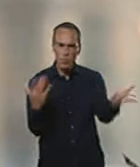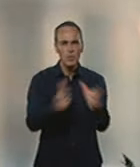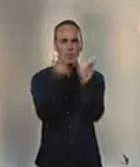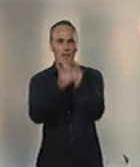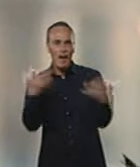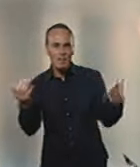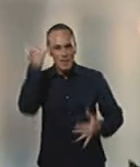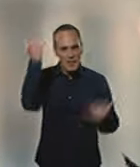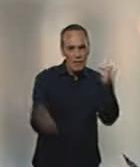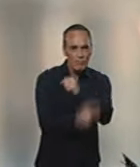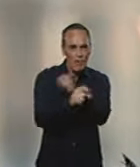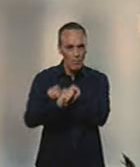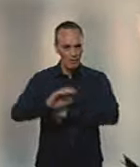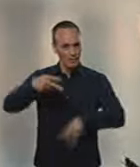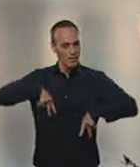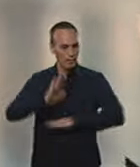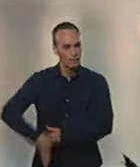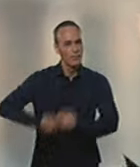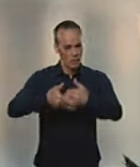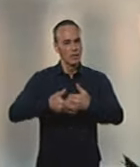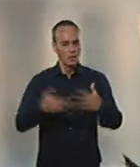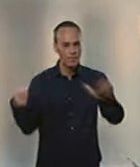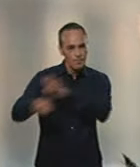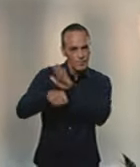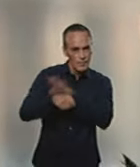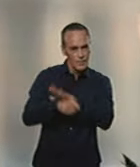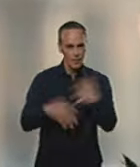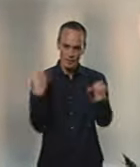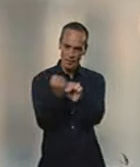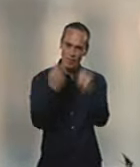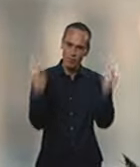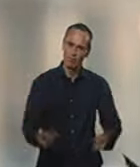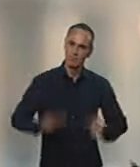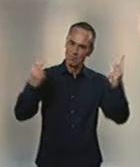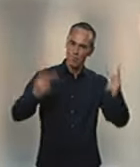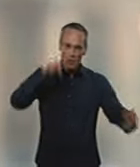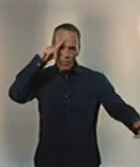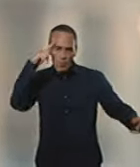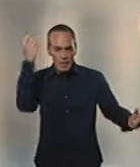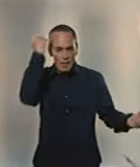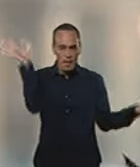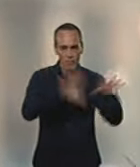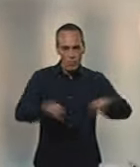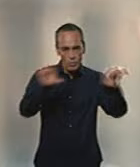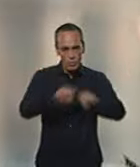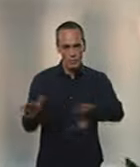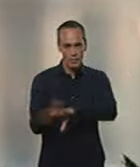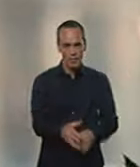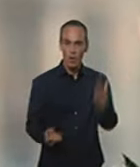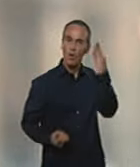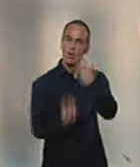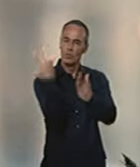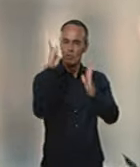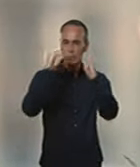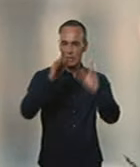les créateurs je veux que le travail soit créatif productif je veux un nouveau modèle français où la question du coût du